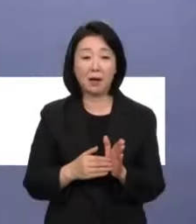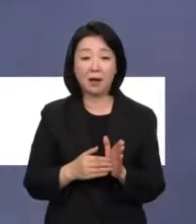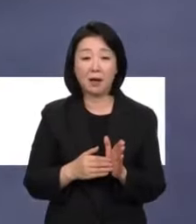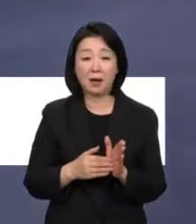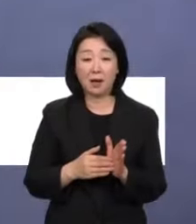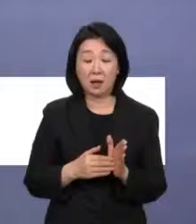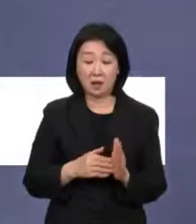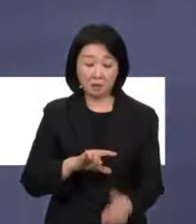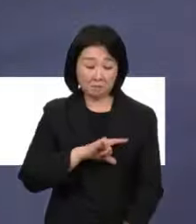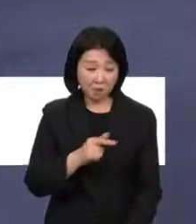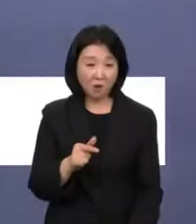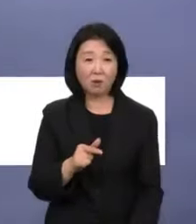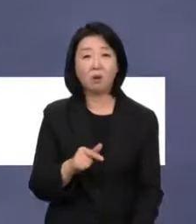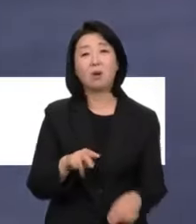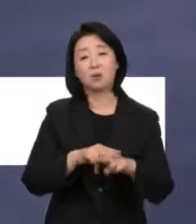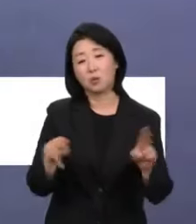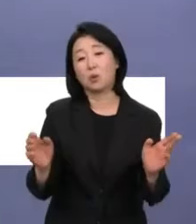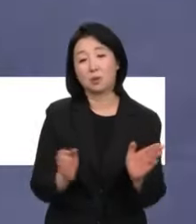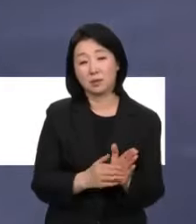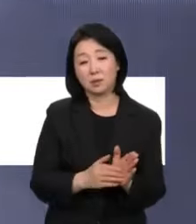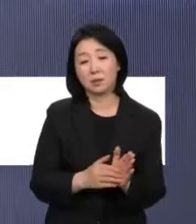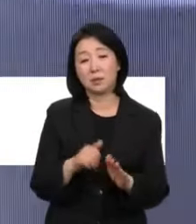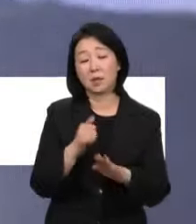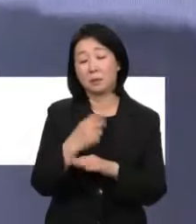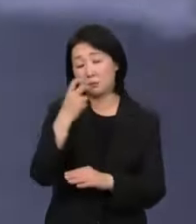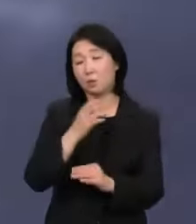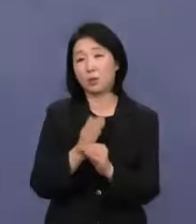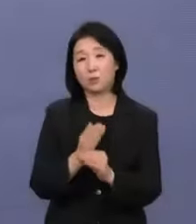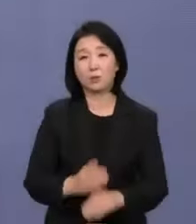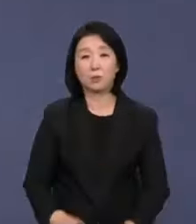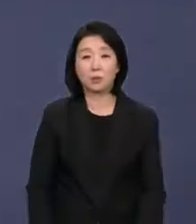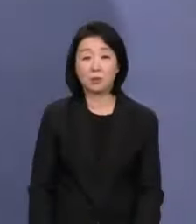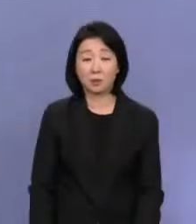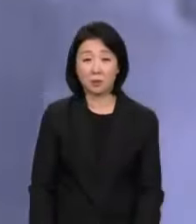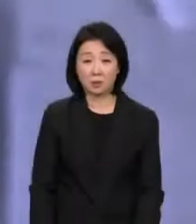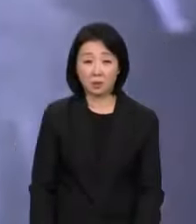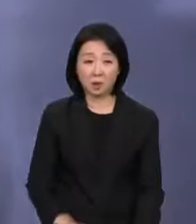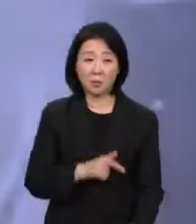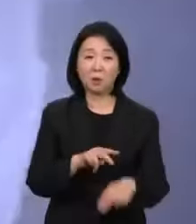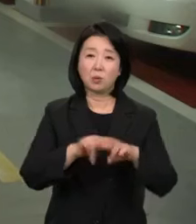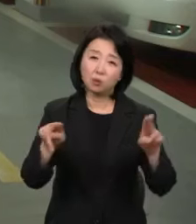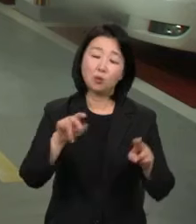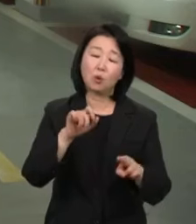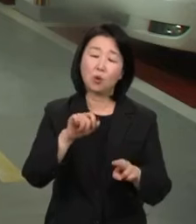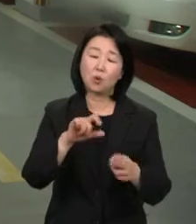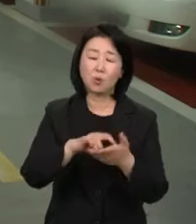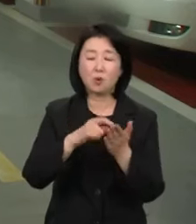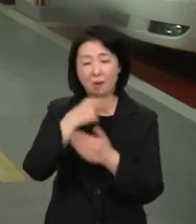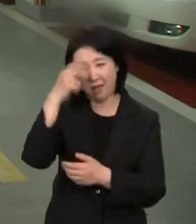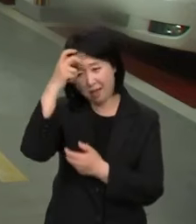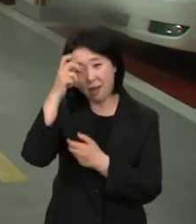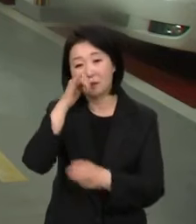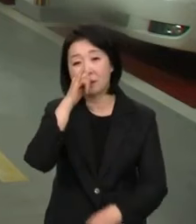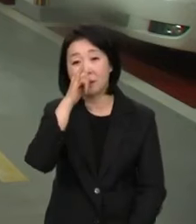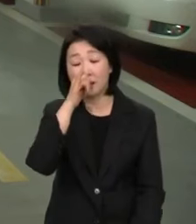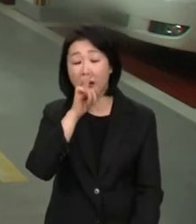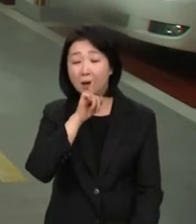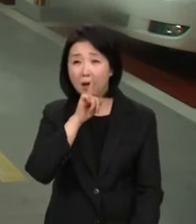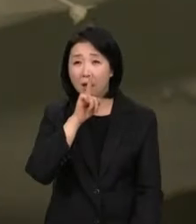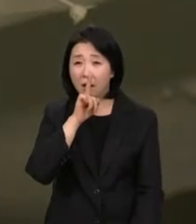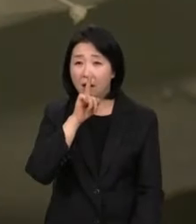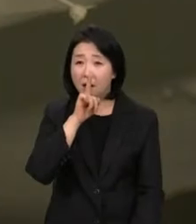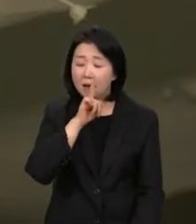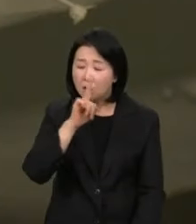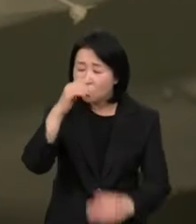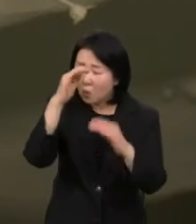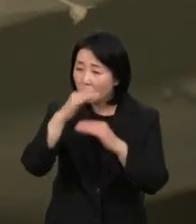면허 그 행정처분 취하 나와서 조사 진행 중입니다. 면허 취소 수치였습니다. 알고 보니 신고 내용이 너무